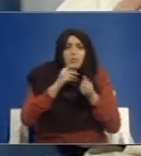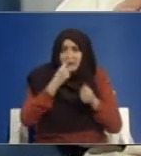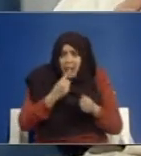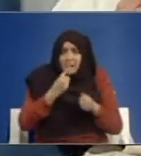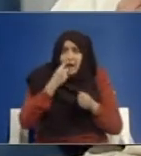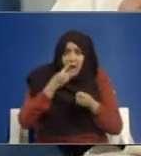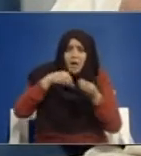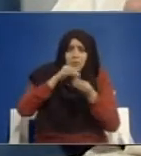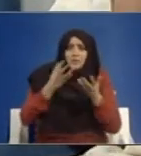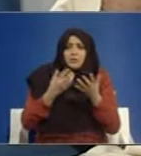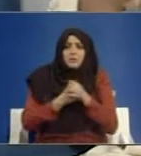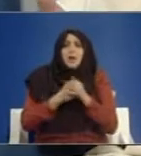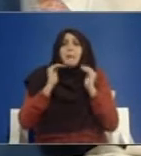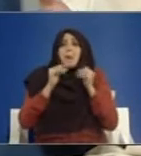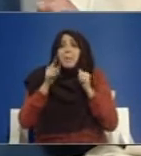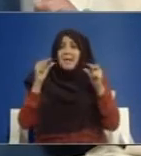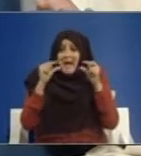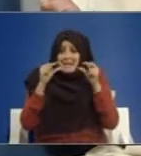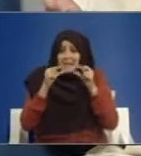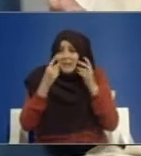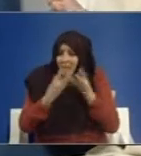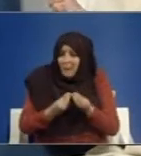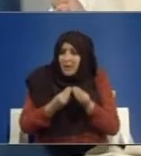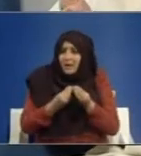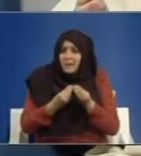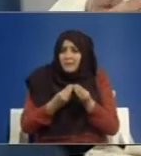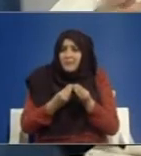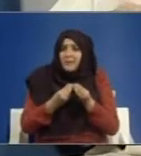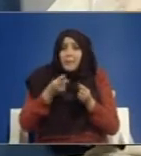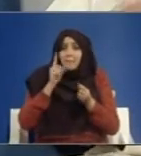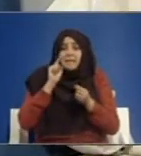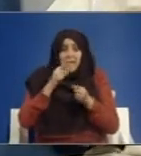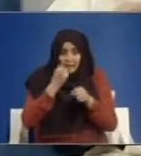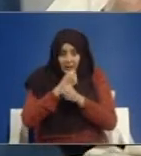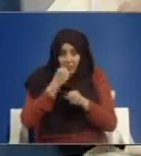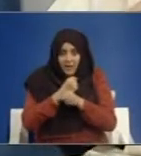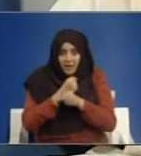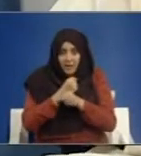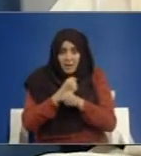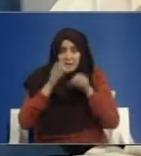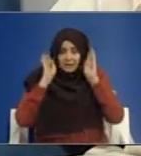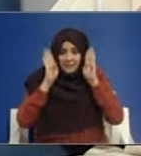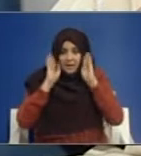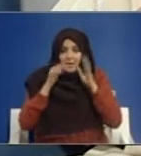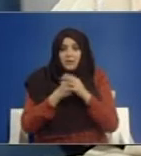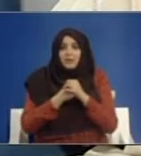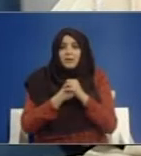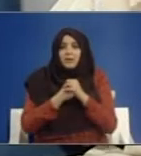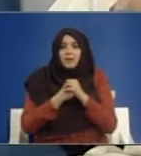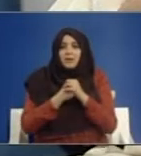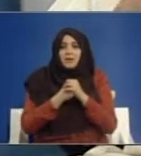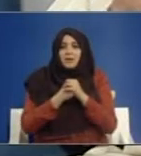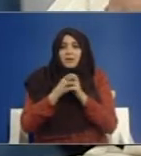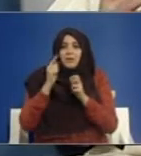فلذلك هذا الحديث وإن ضعفه كثير من العلماء، لكن هذا العمل، هذه الصلاة، هذه هل فيها